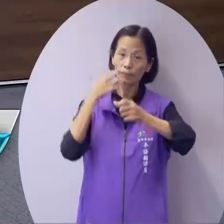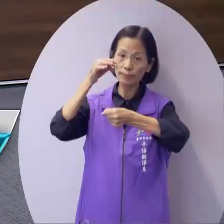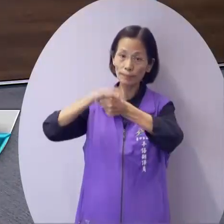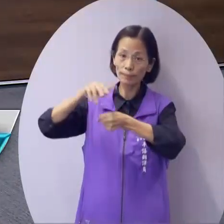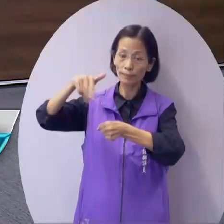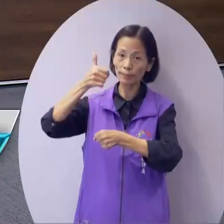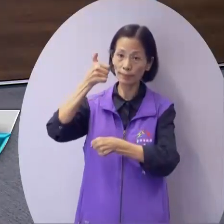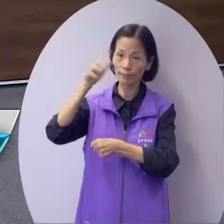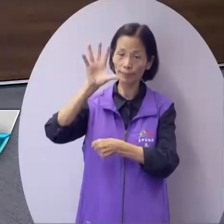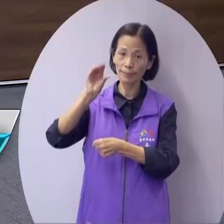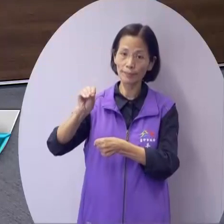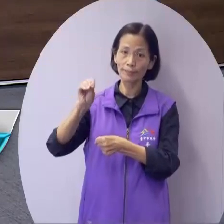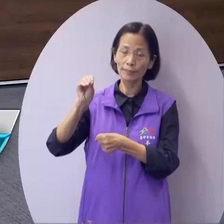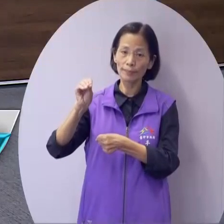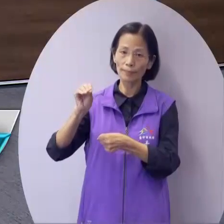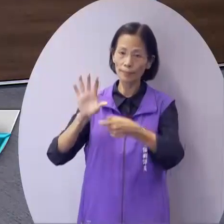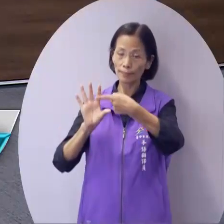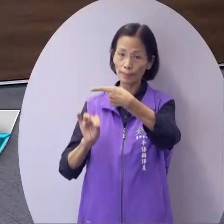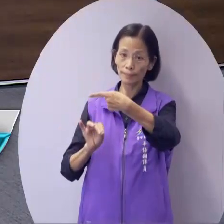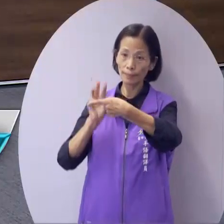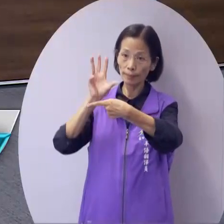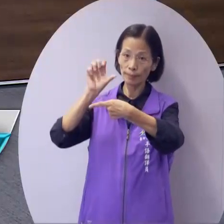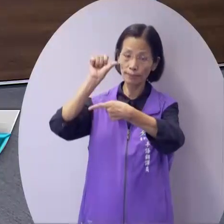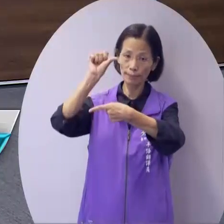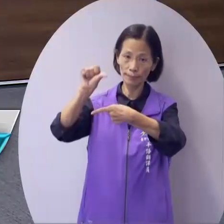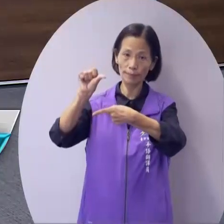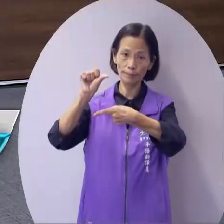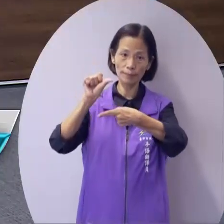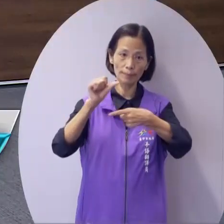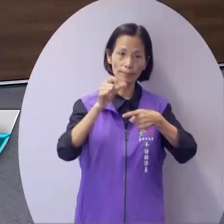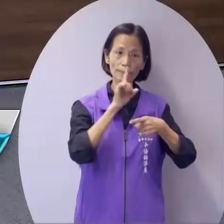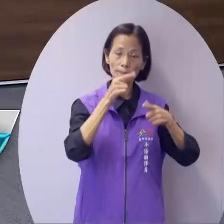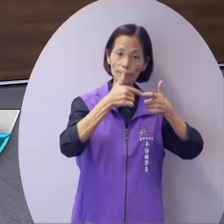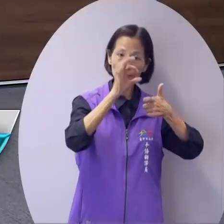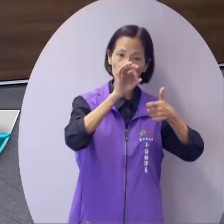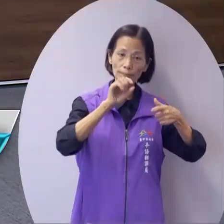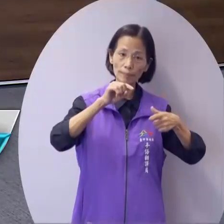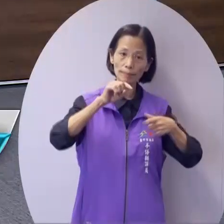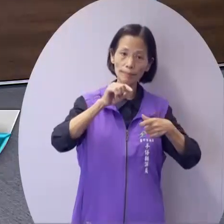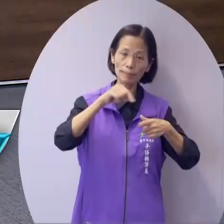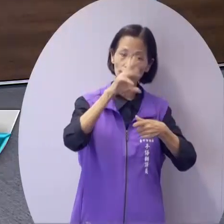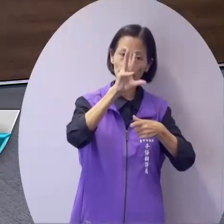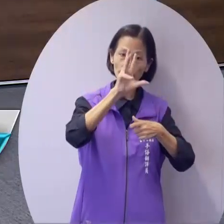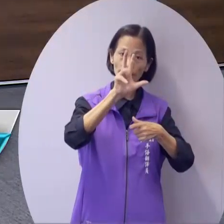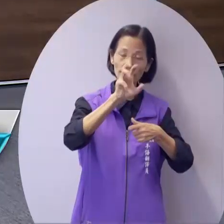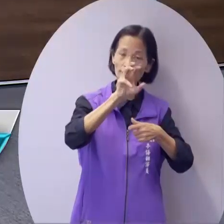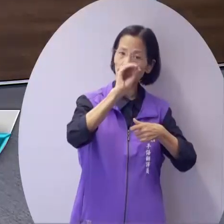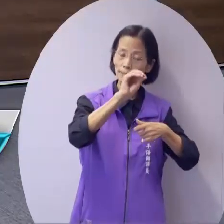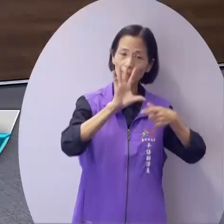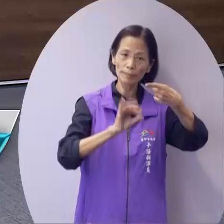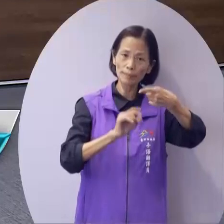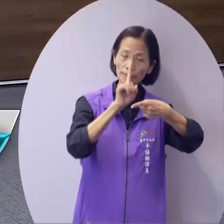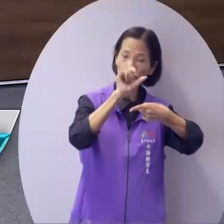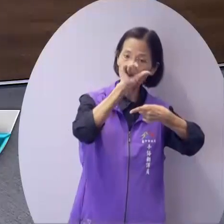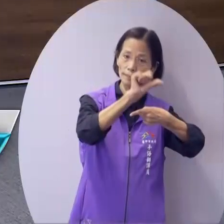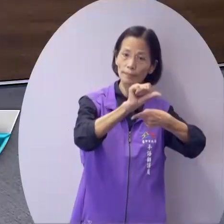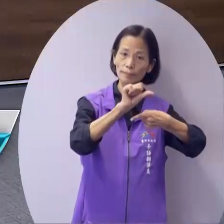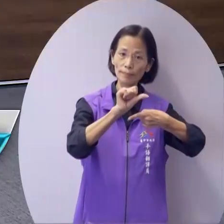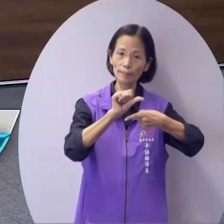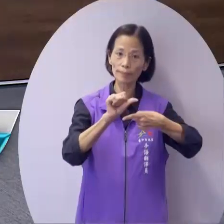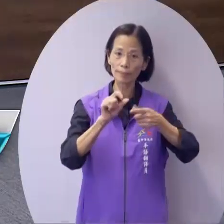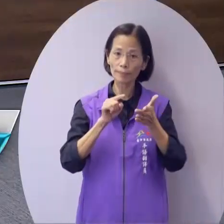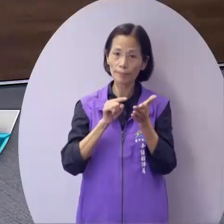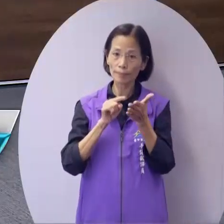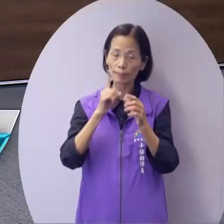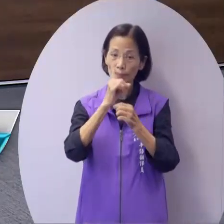款750万元，比例85%，本府配合款133万元，比例15%，已编